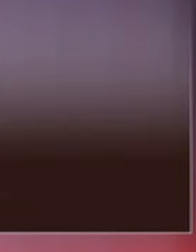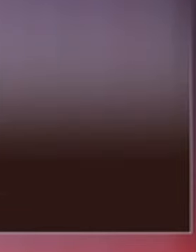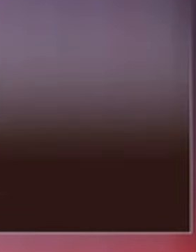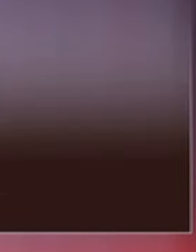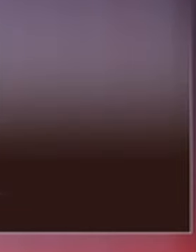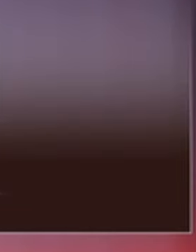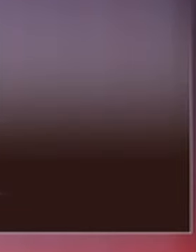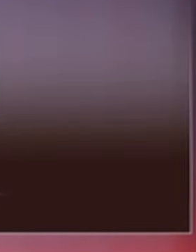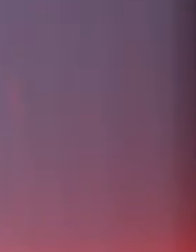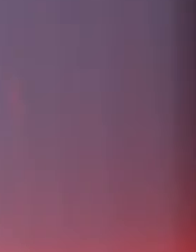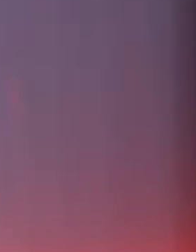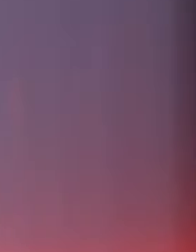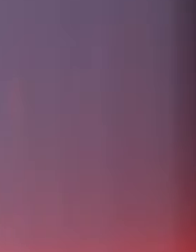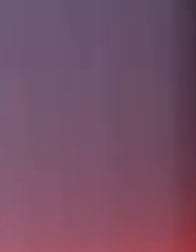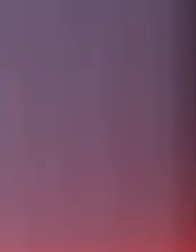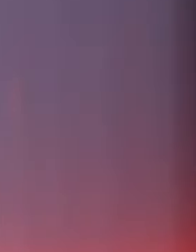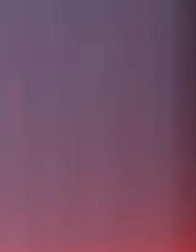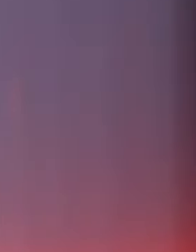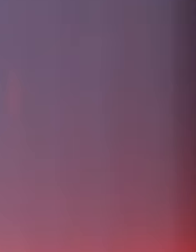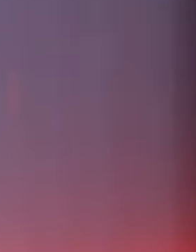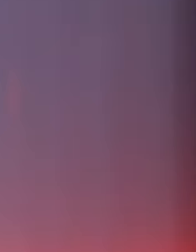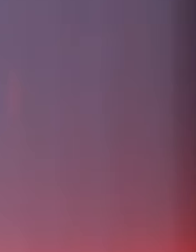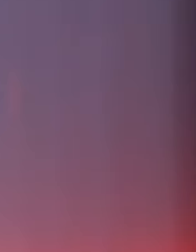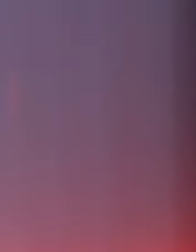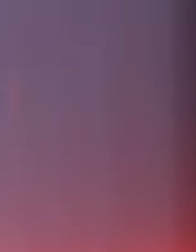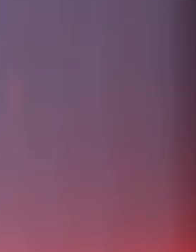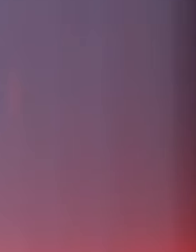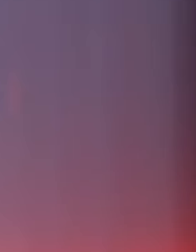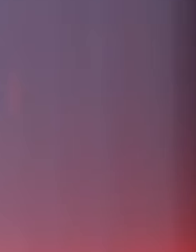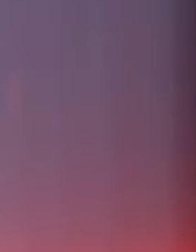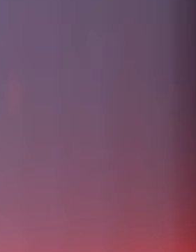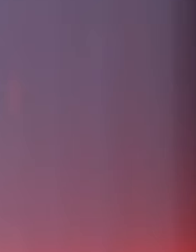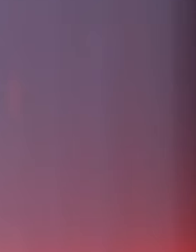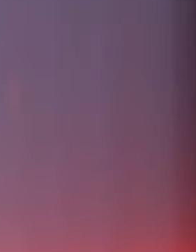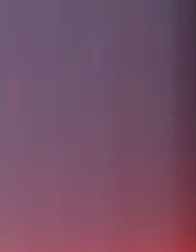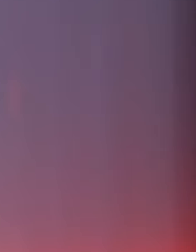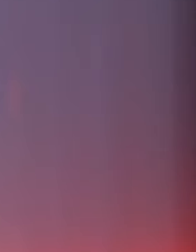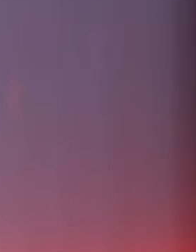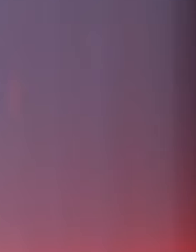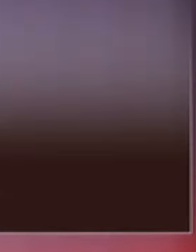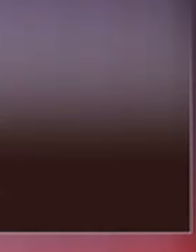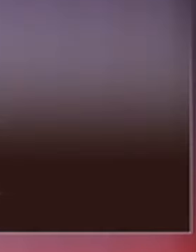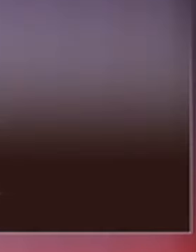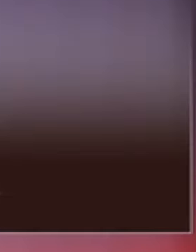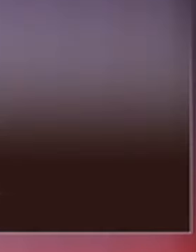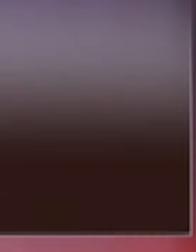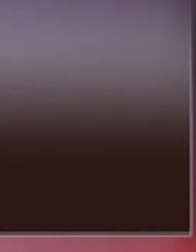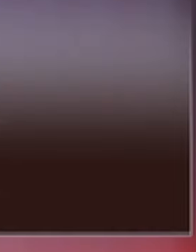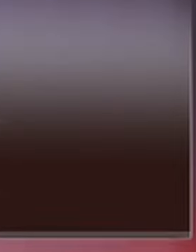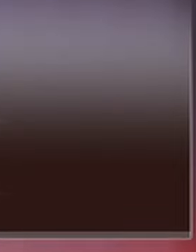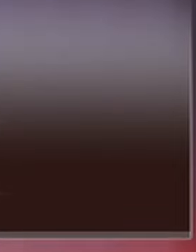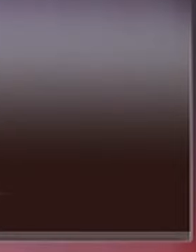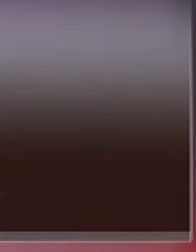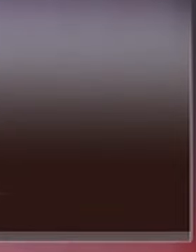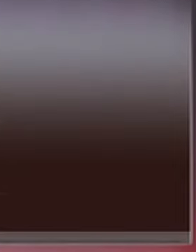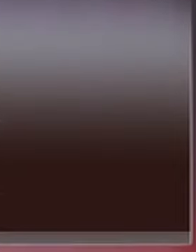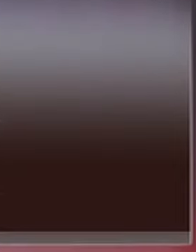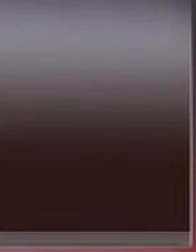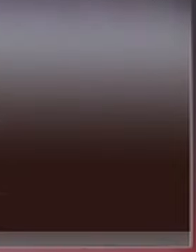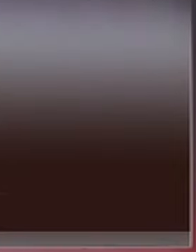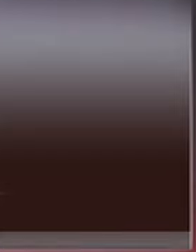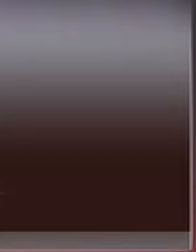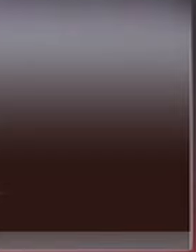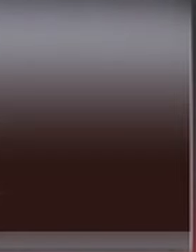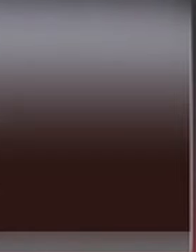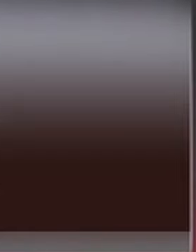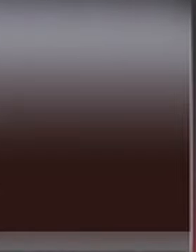Мүмкін келген көмекті кейін шығынды өтеуге жұмсауға болар ма? Өйткені үлкен кәсіпкерлер де қосылып жатыр, қарапайым азаматтар да 5-10 мың теңгесін